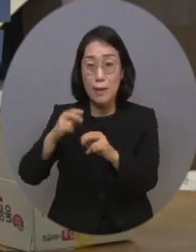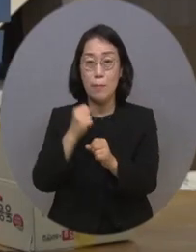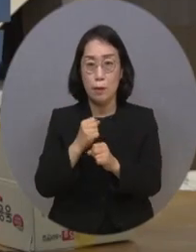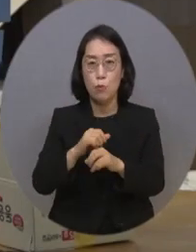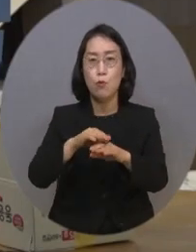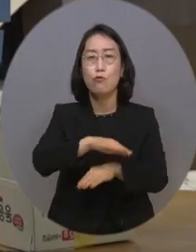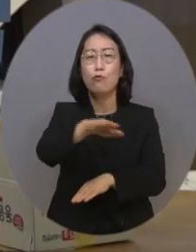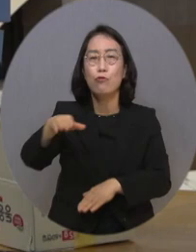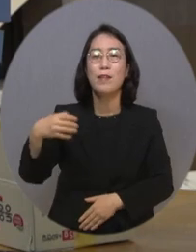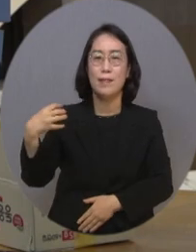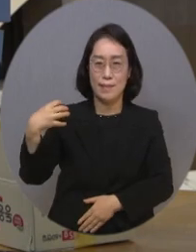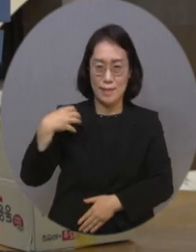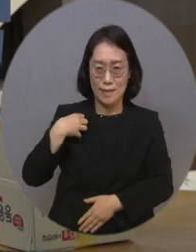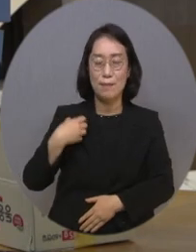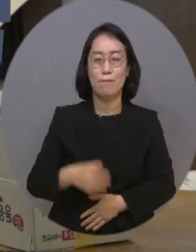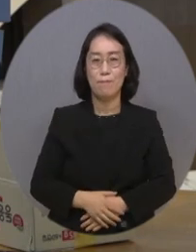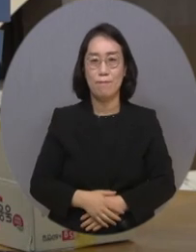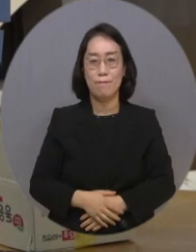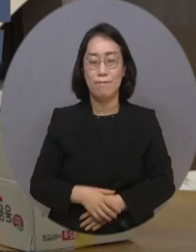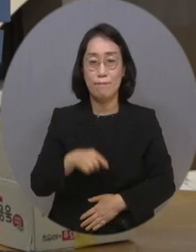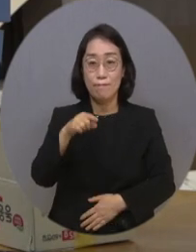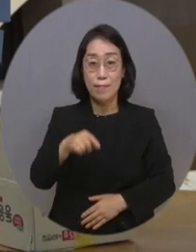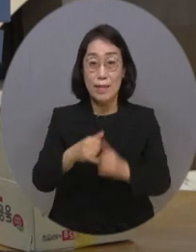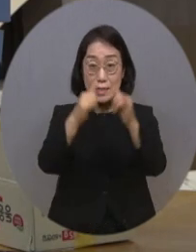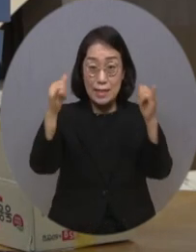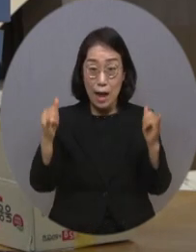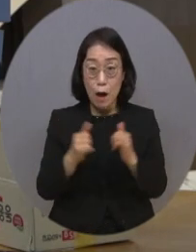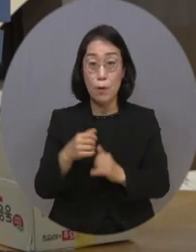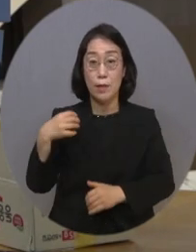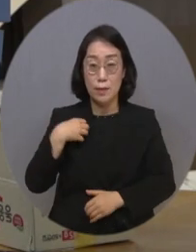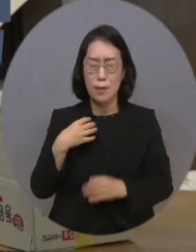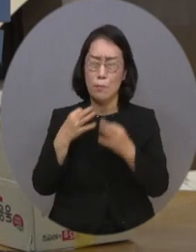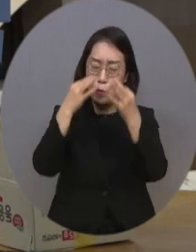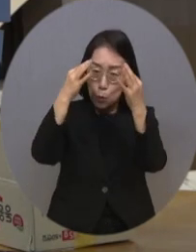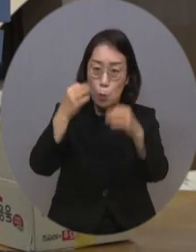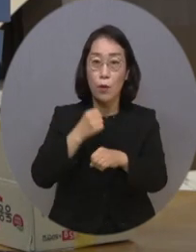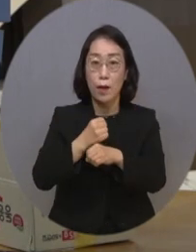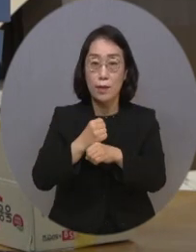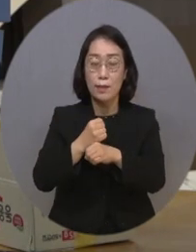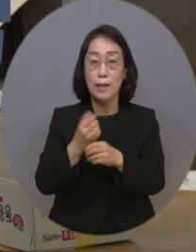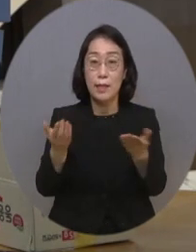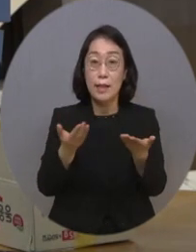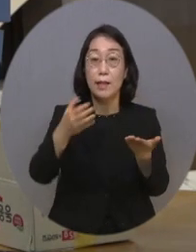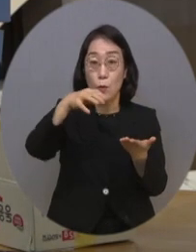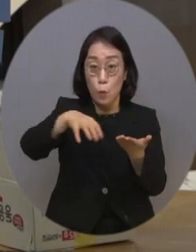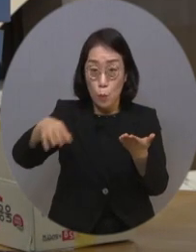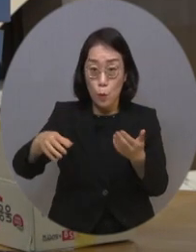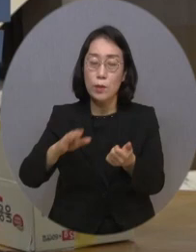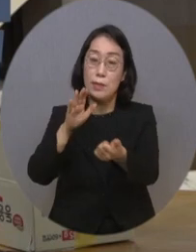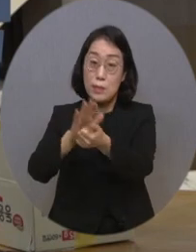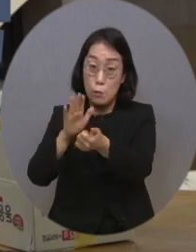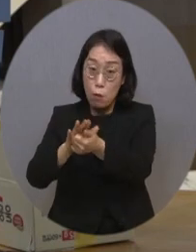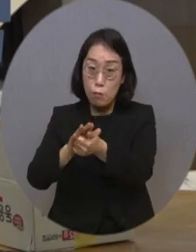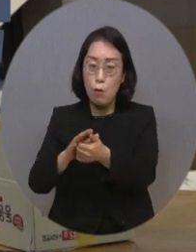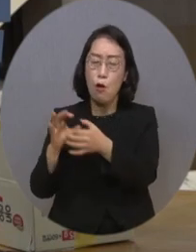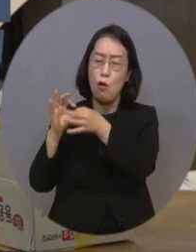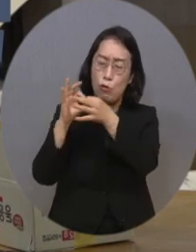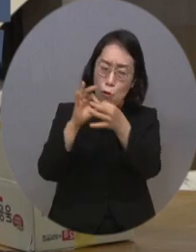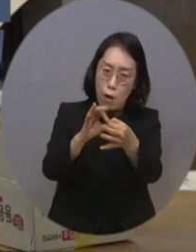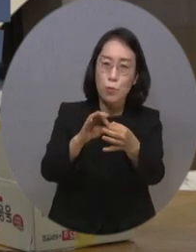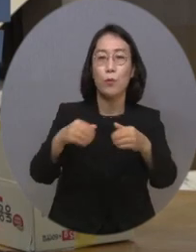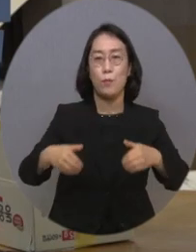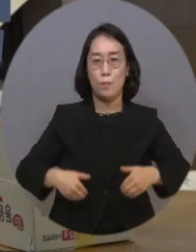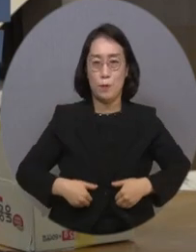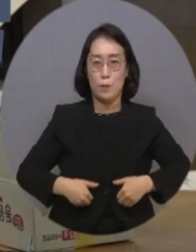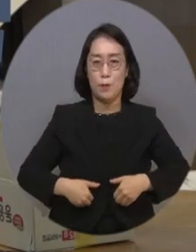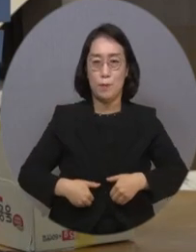우리 사회의 책임입니다. 이 사회적 책임을 다하고 있는 장애인 재활 사업장에 대한 지원이 더욱 절실해